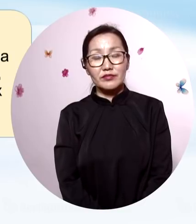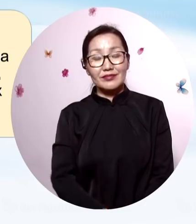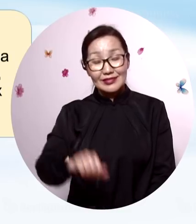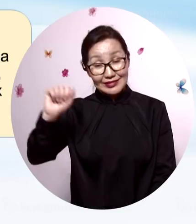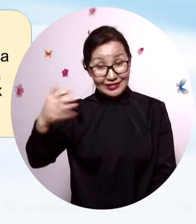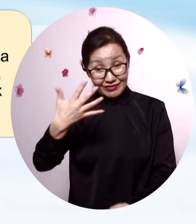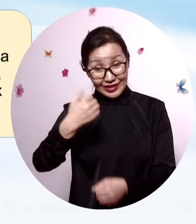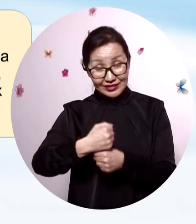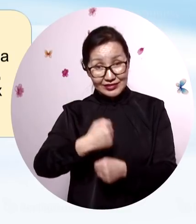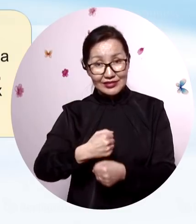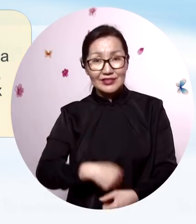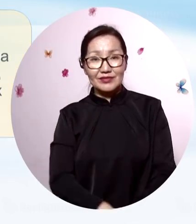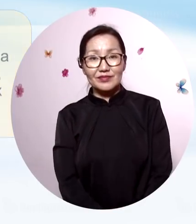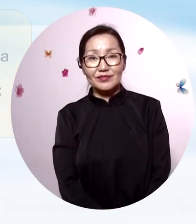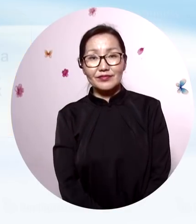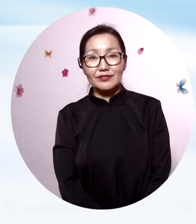За, тав дахь ажлаа хийцгээе.